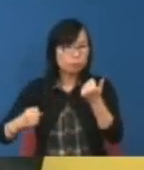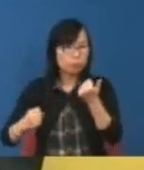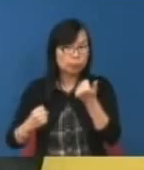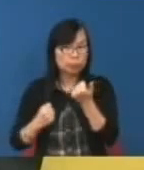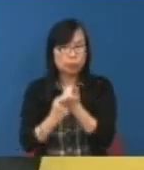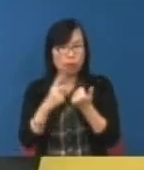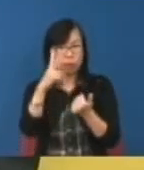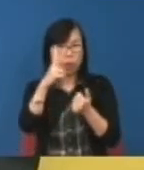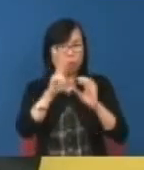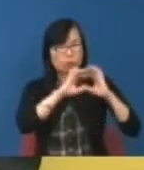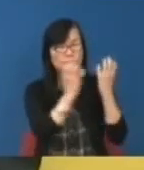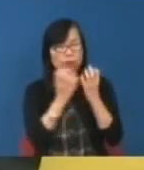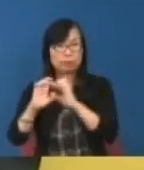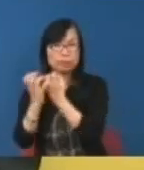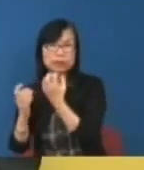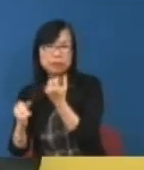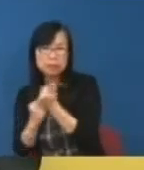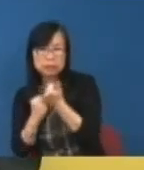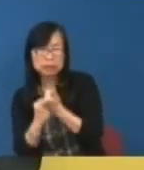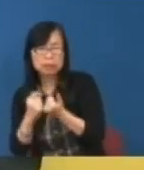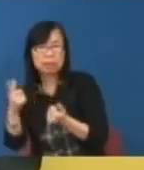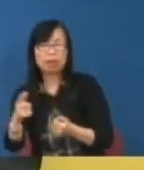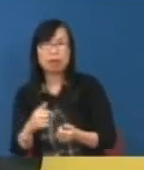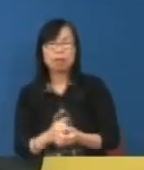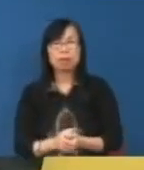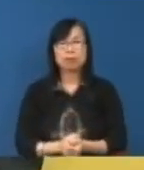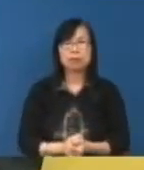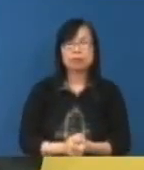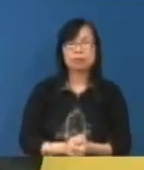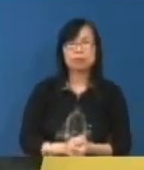啲即係老實講，真係令人非常之